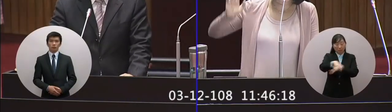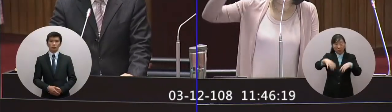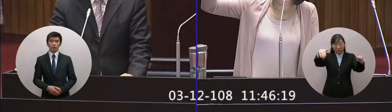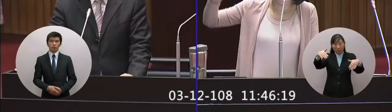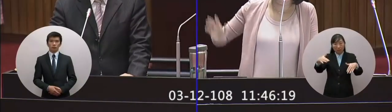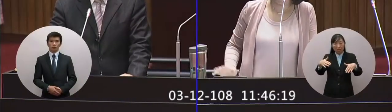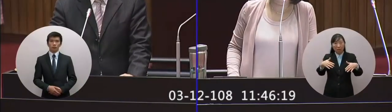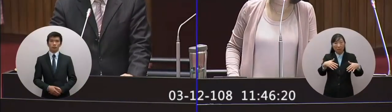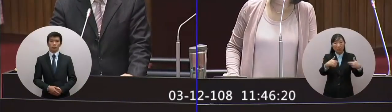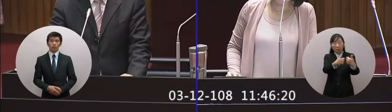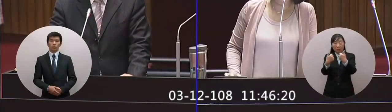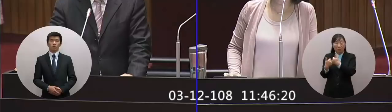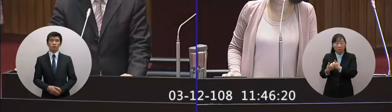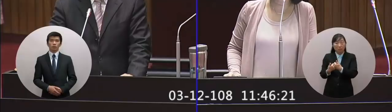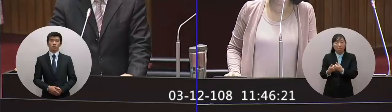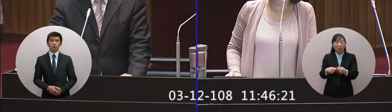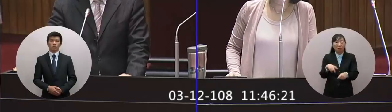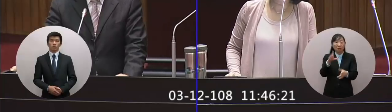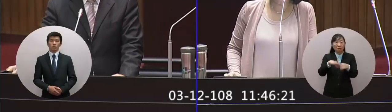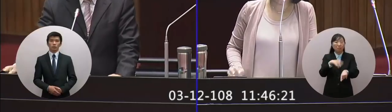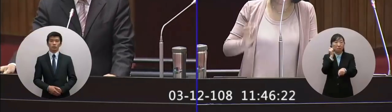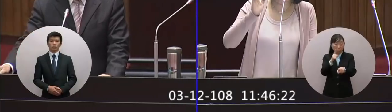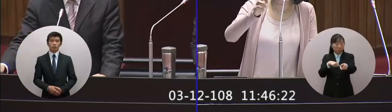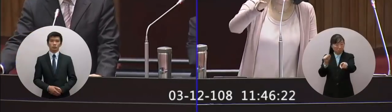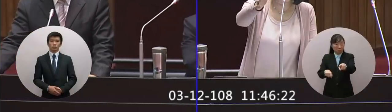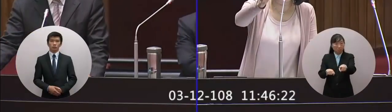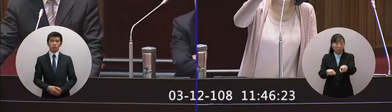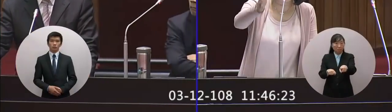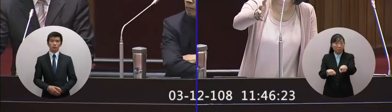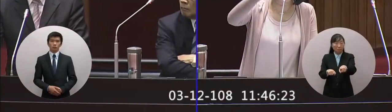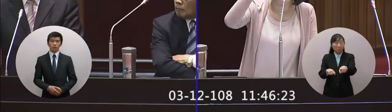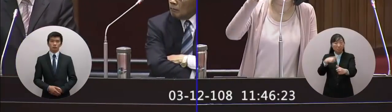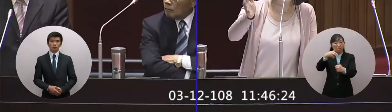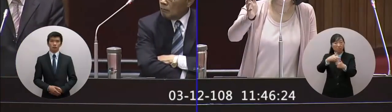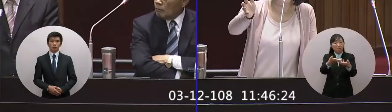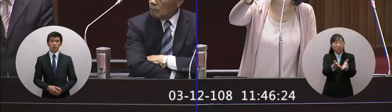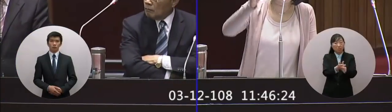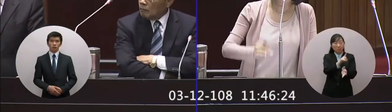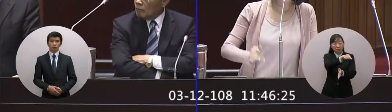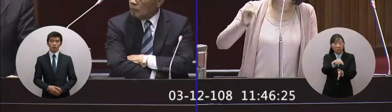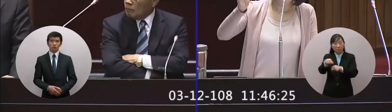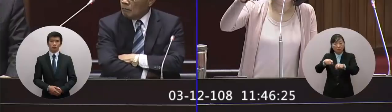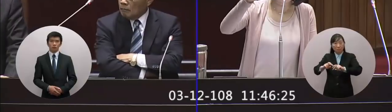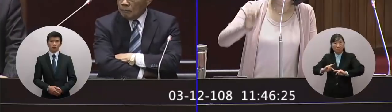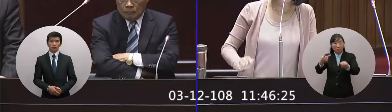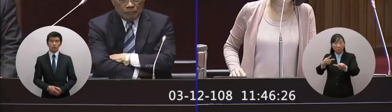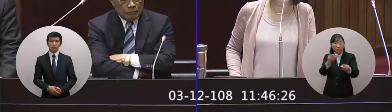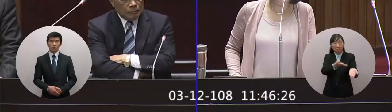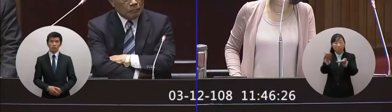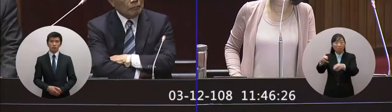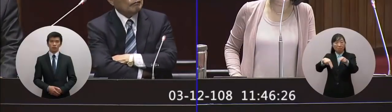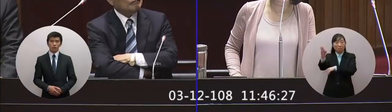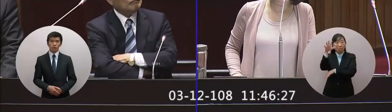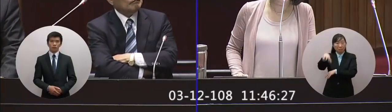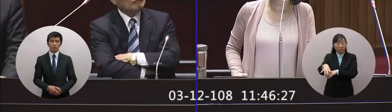的时间把刚刚说的方向，我想您都同意嘛，能不能够一个月提出教育部的改革方案到行政院